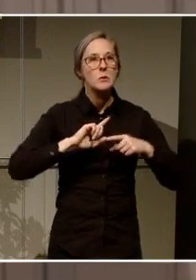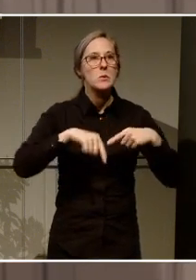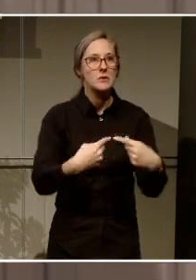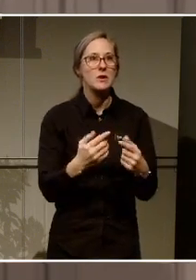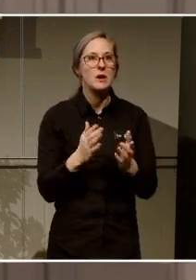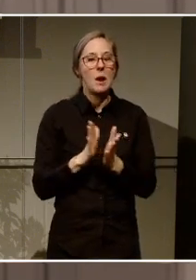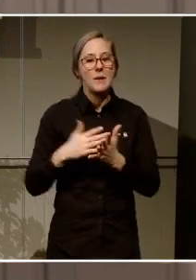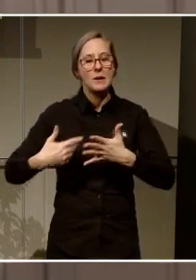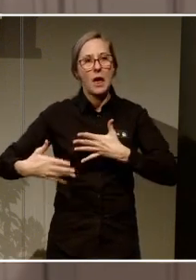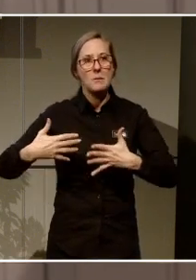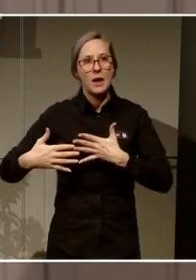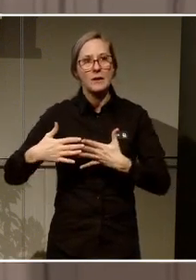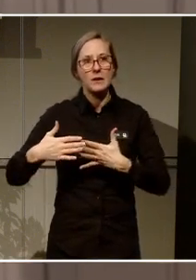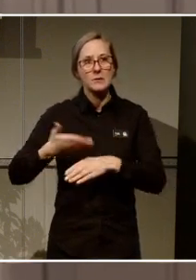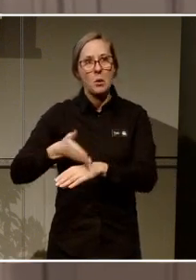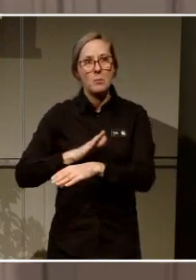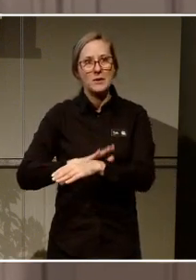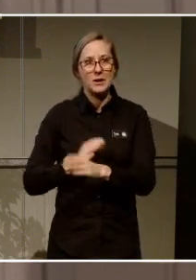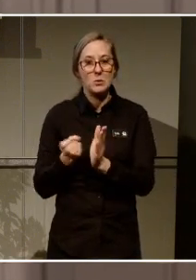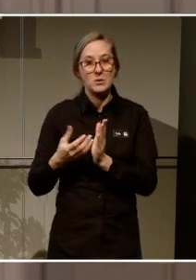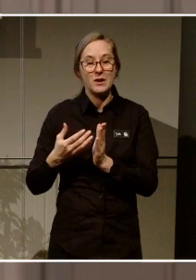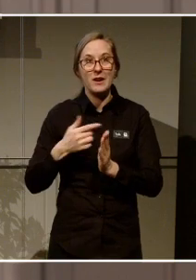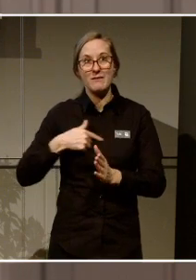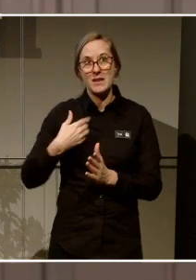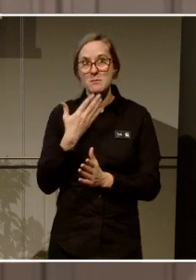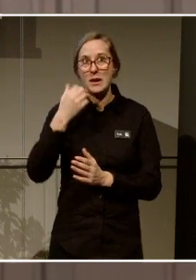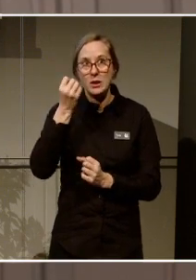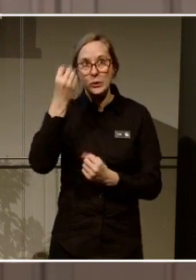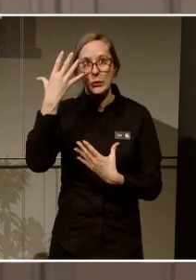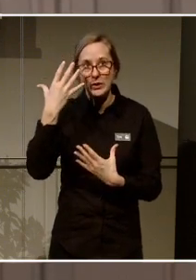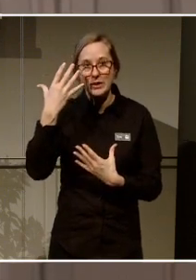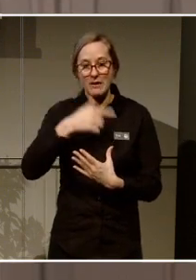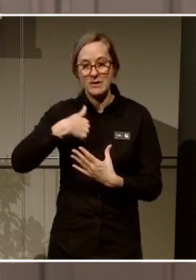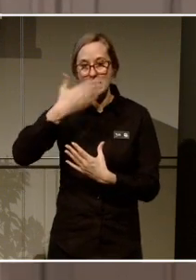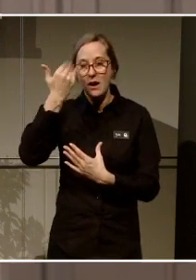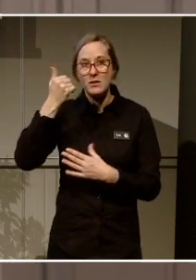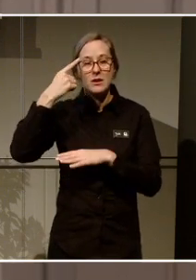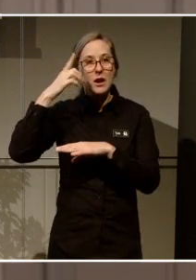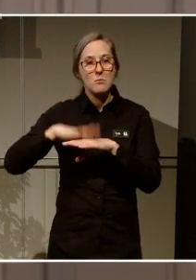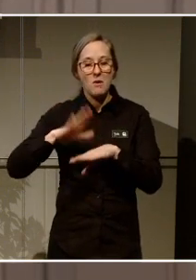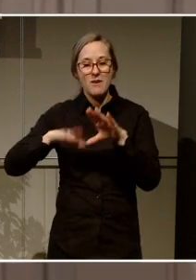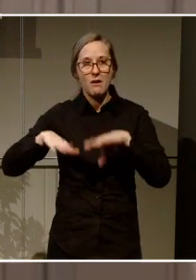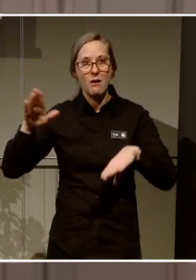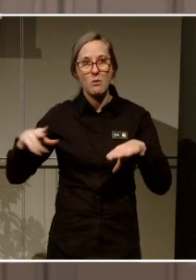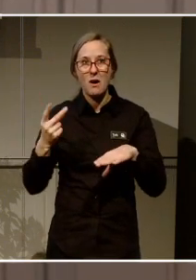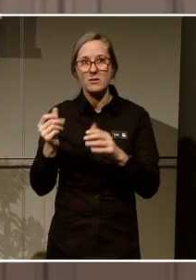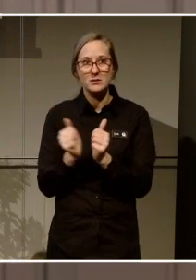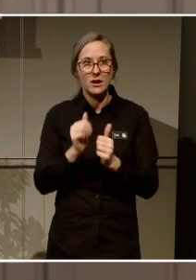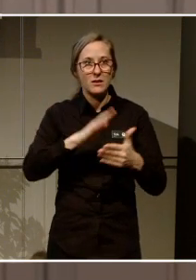algoritmer är mycket snyggare här inne än vad de är i de där maskinerna. För vi kan ta hänsyn till variation på helt andra